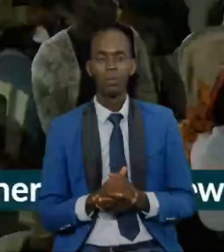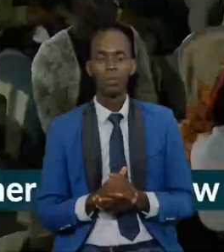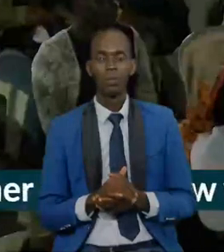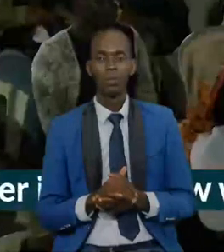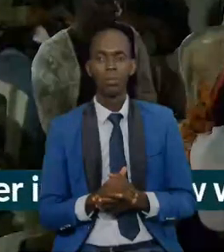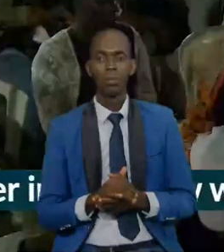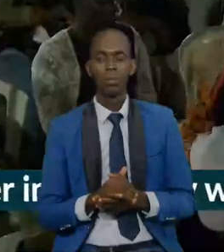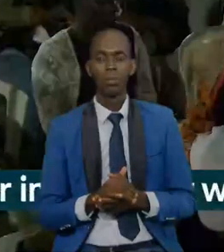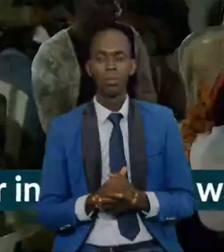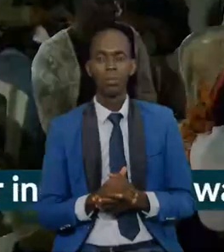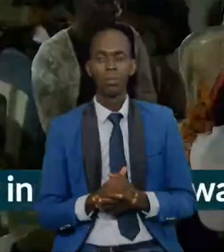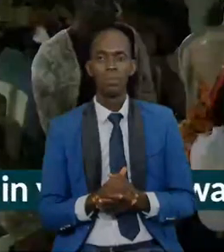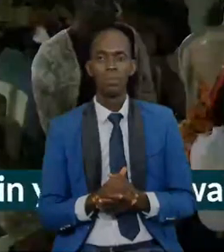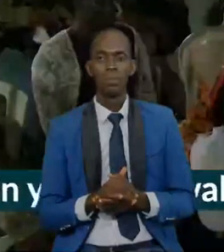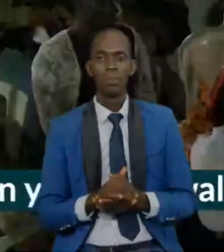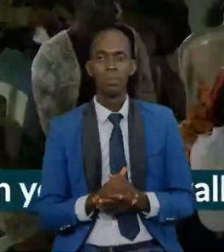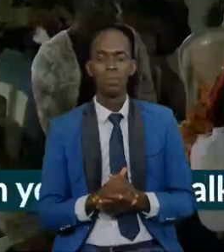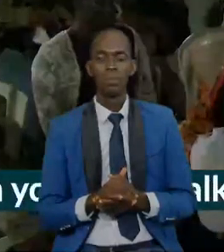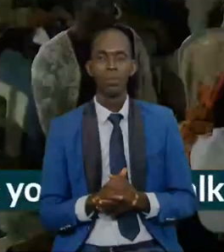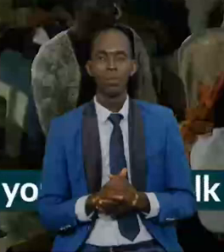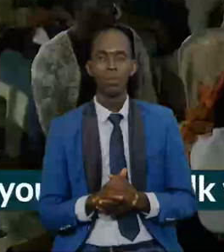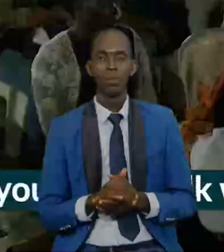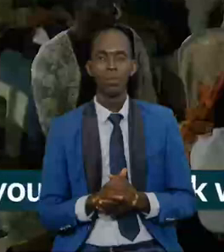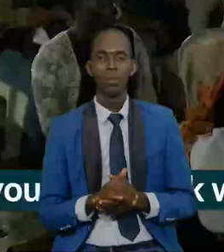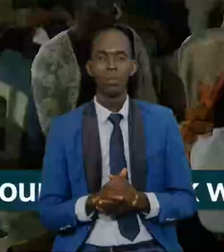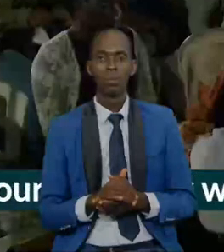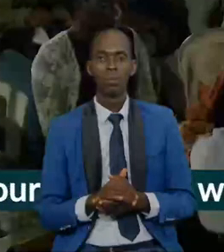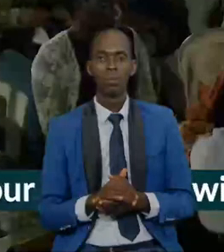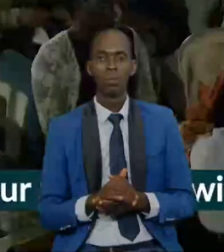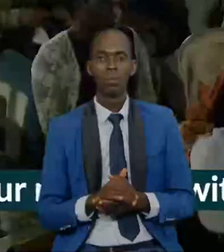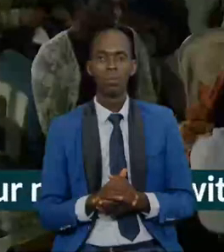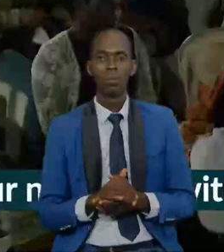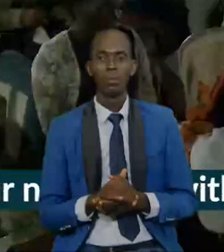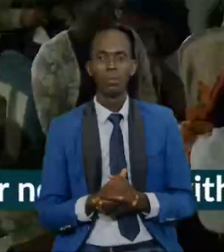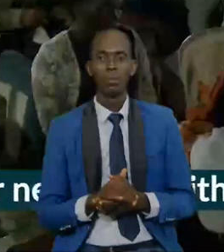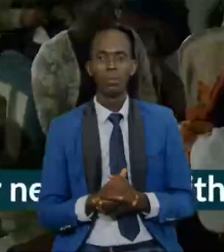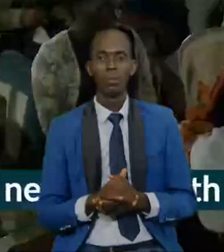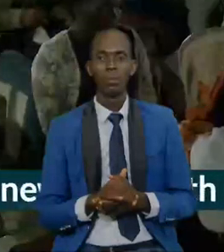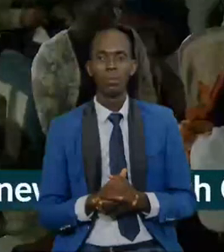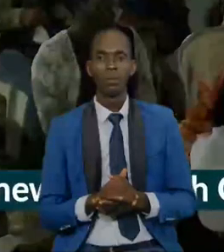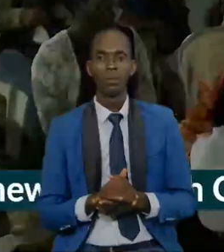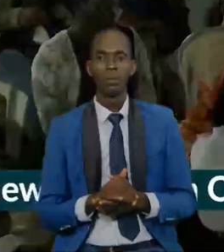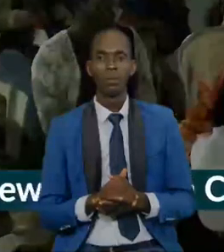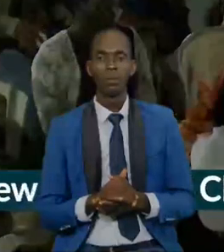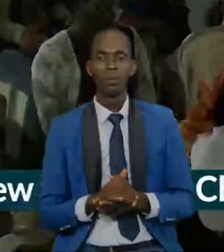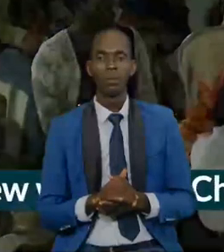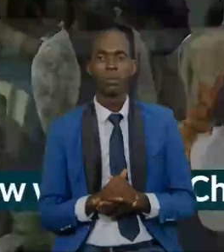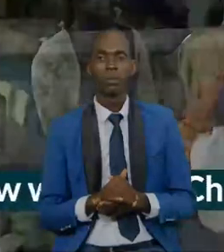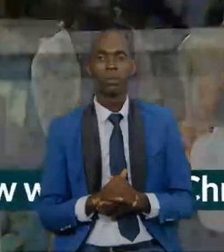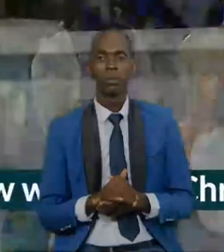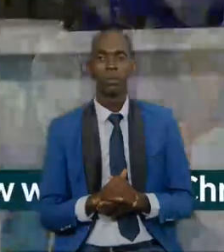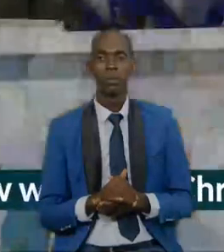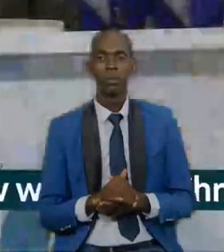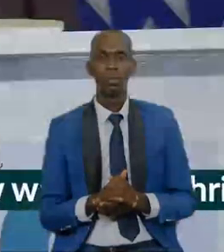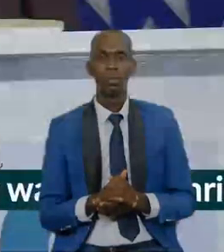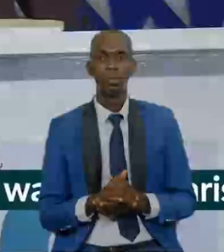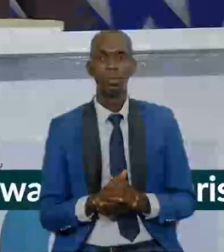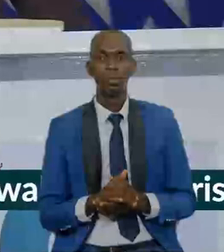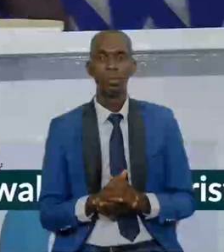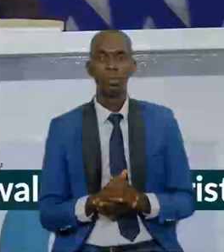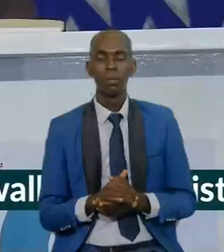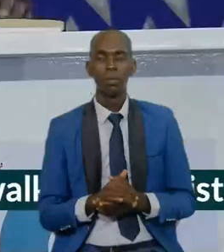le programme des pasteurs, des ministres de la parole et des ouvriers de l'église se tiennent.